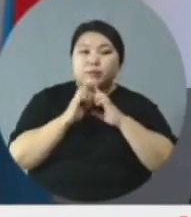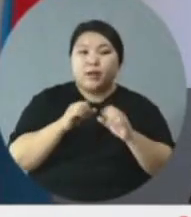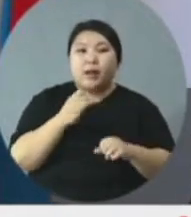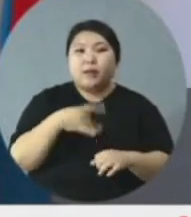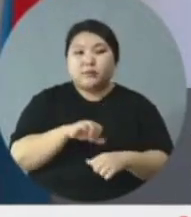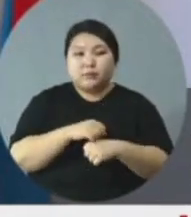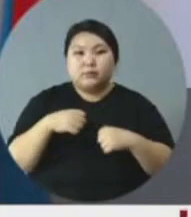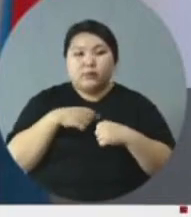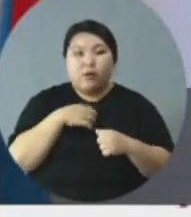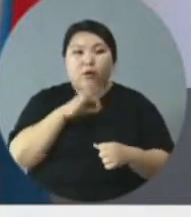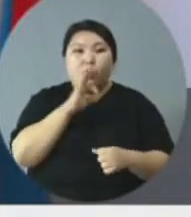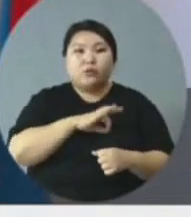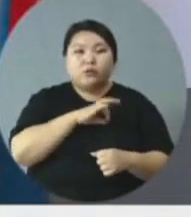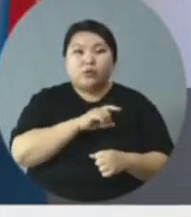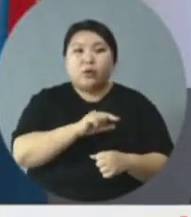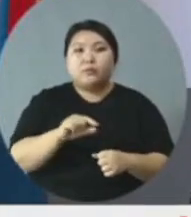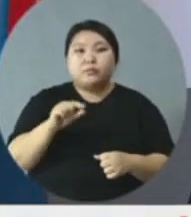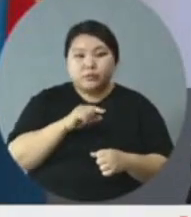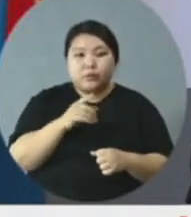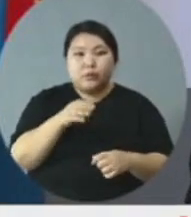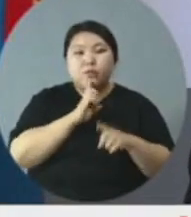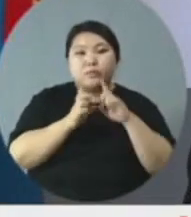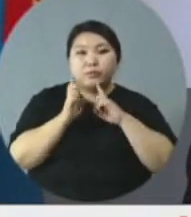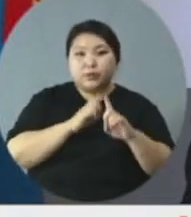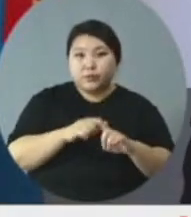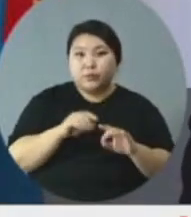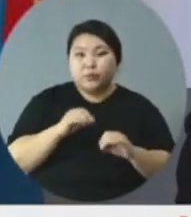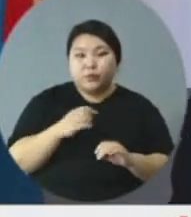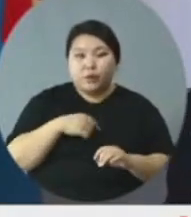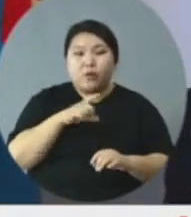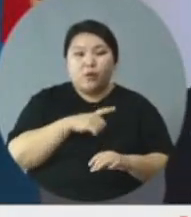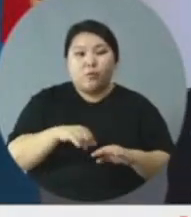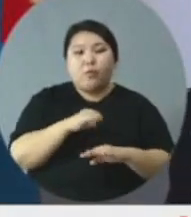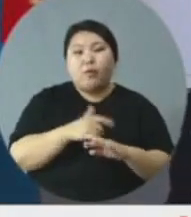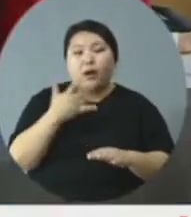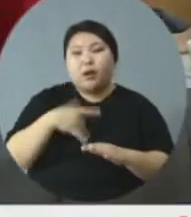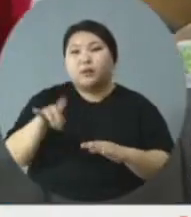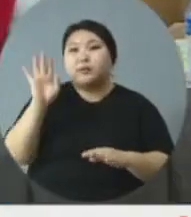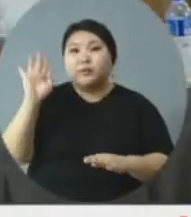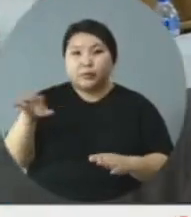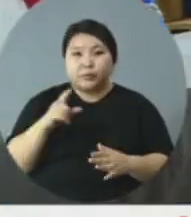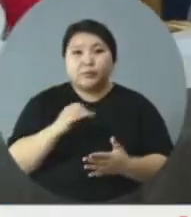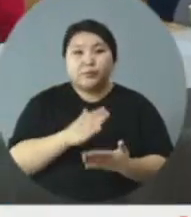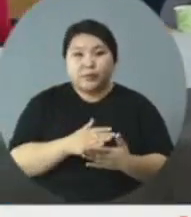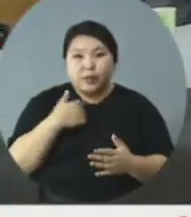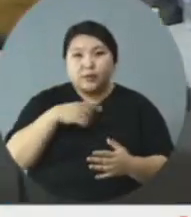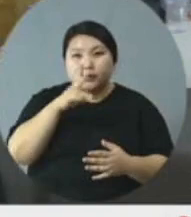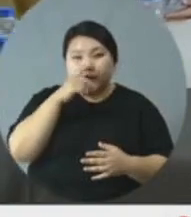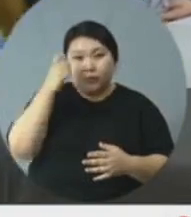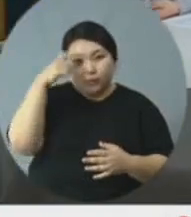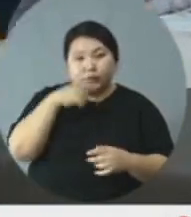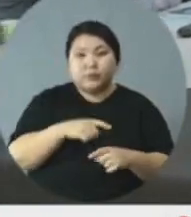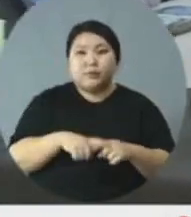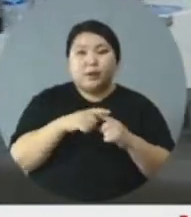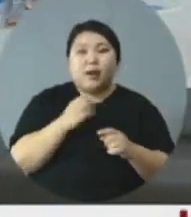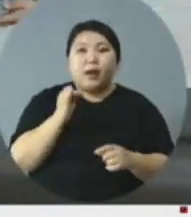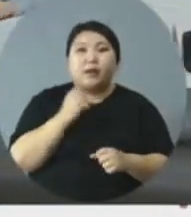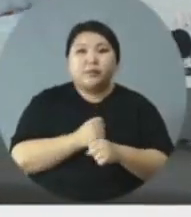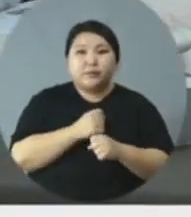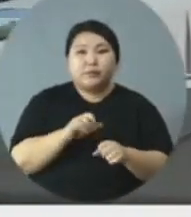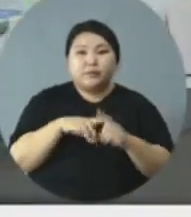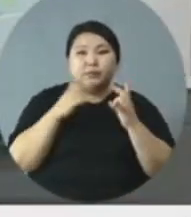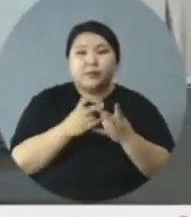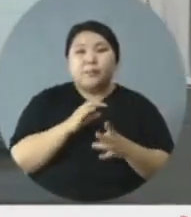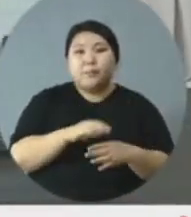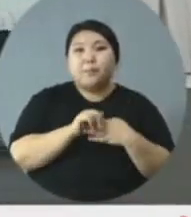бэрхшээл, ард иргэдийн орлогын хомсдол эн өөрө бэрхшээл болоод эх орноос одоо дөрөвд гараа авчиж штт. Цалин хөлсийг нэмэгдүүлж ажилчдын